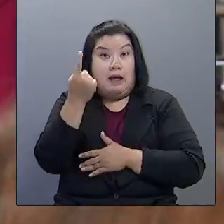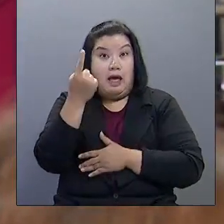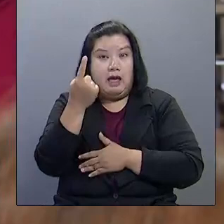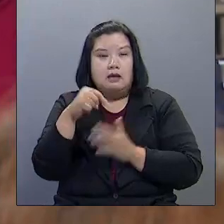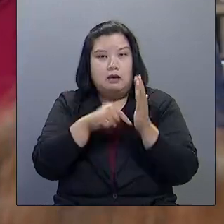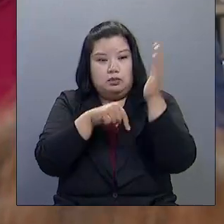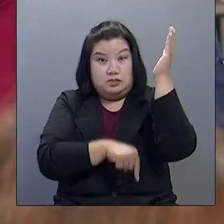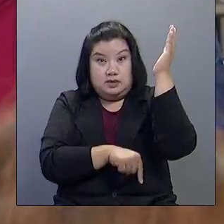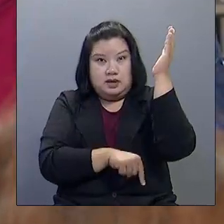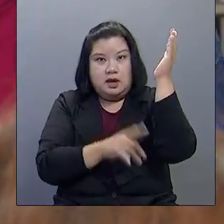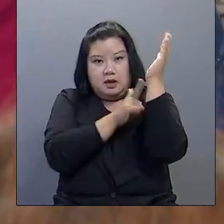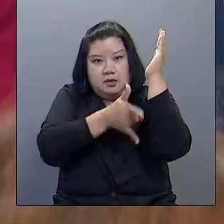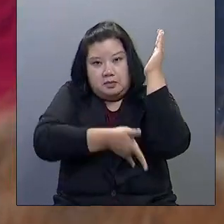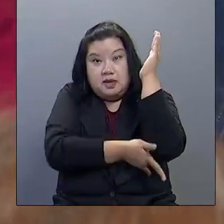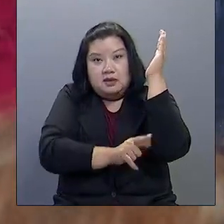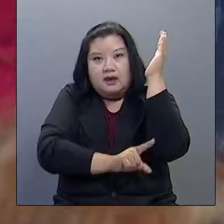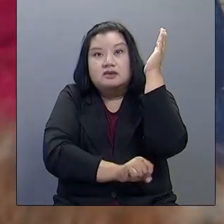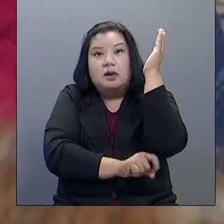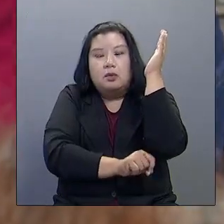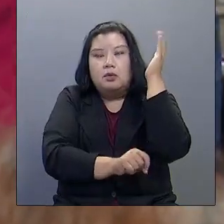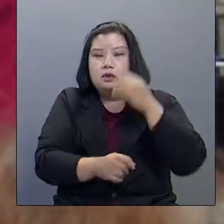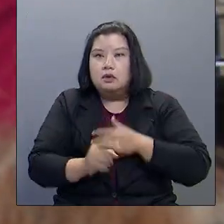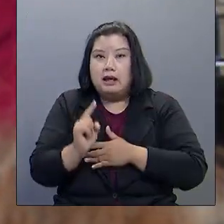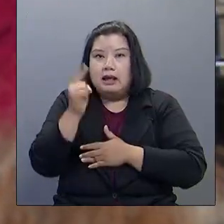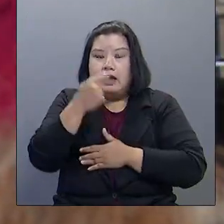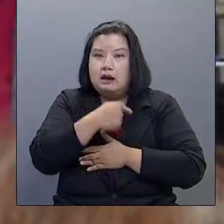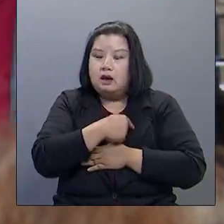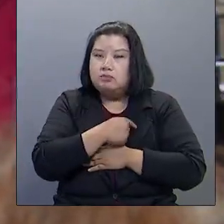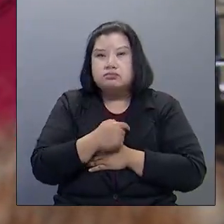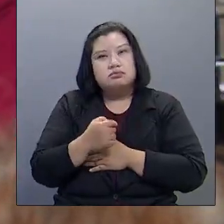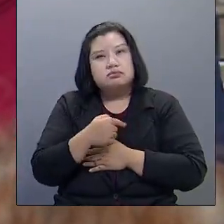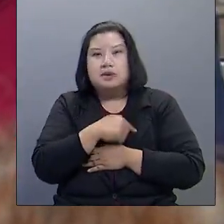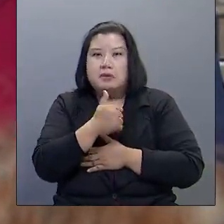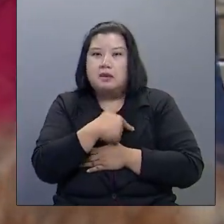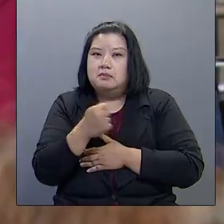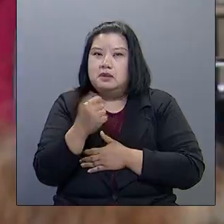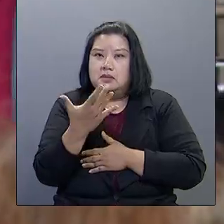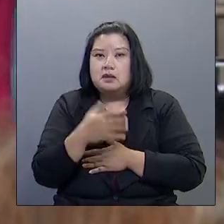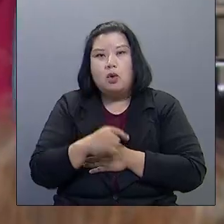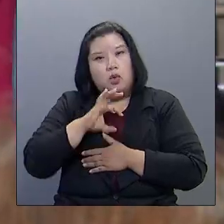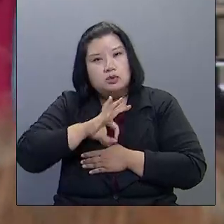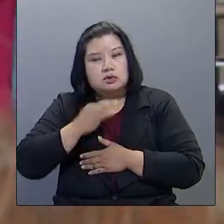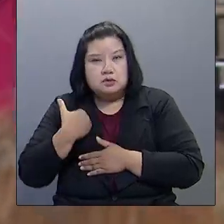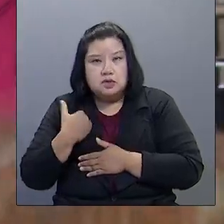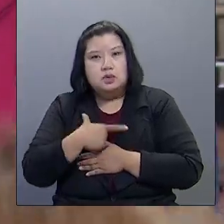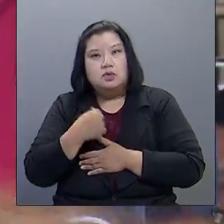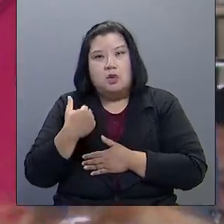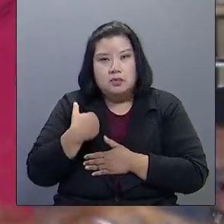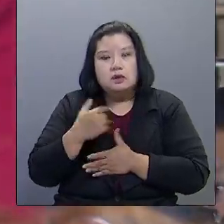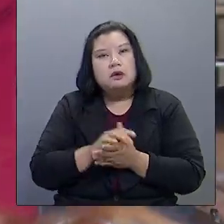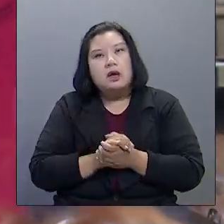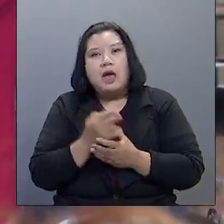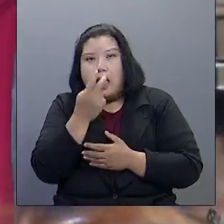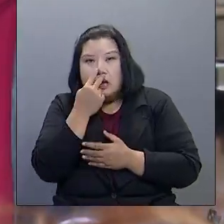คือจะพูดได้เลยว่ายังไม่มั่นใจว่ากระแสที่นู่นจะเป็นยังไงบ้างเพราะว่าเราแค่อินเทอร์แอคกันผ่านโซเชียลอะไรอย่าง